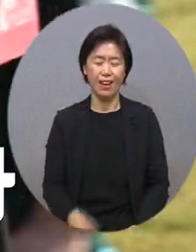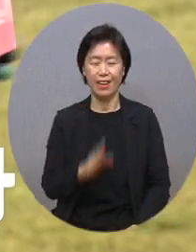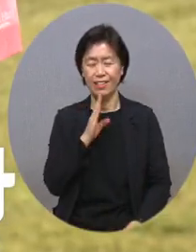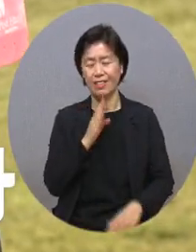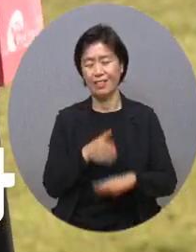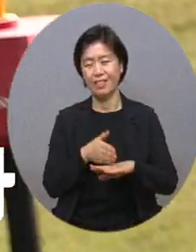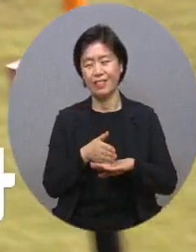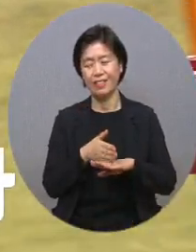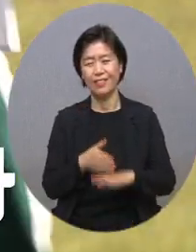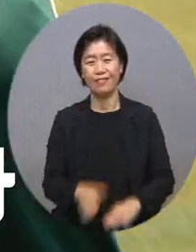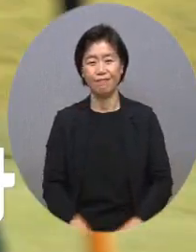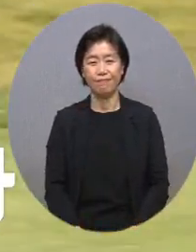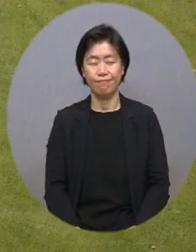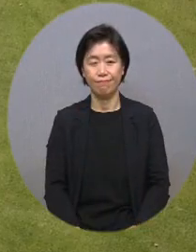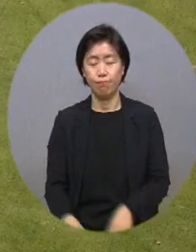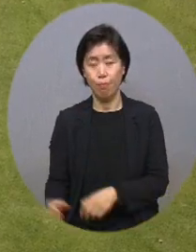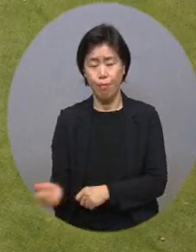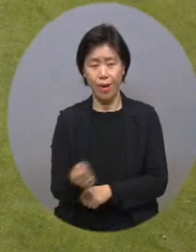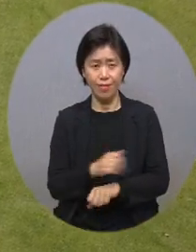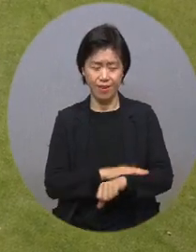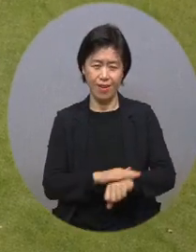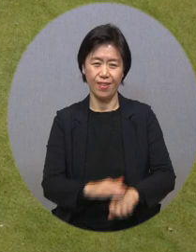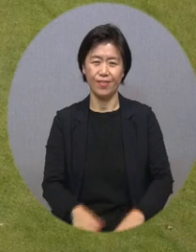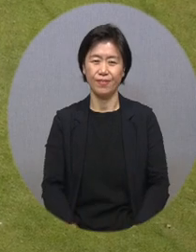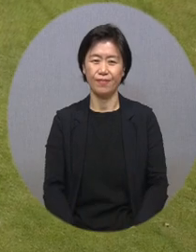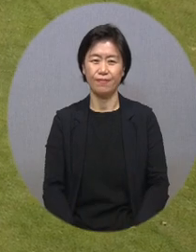파. 나이스 파. 와.